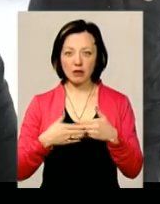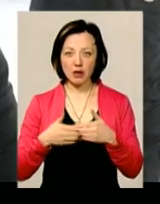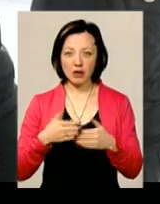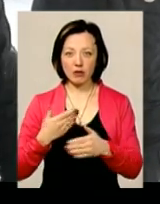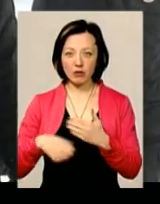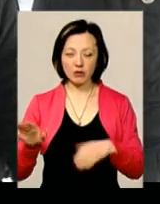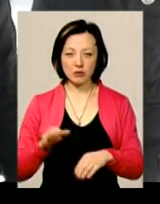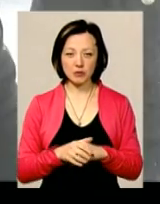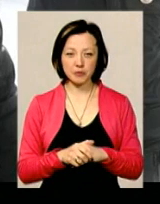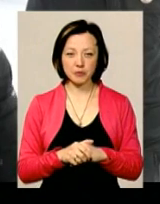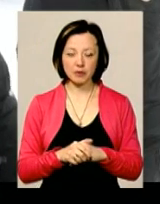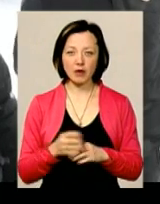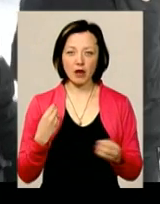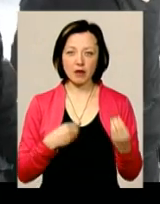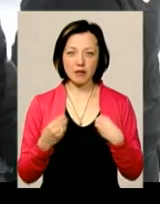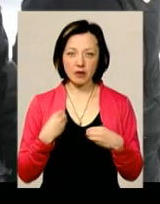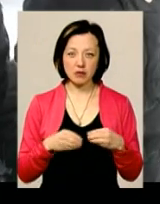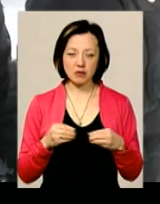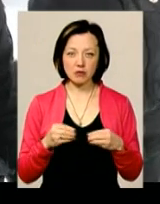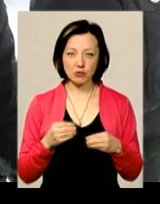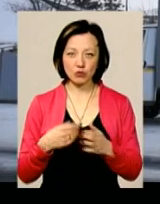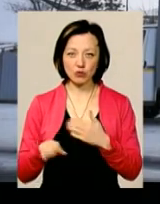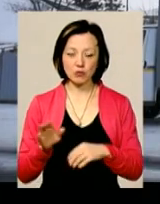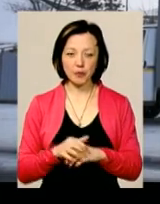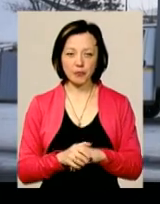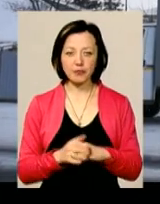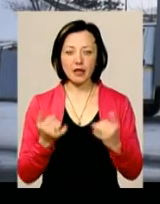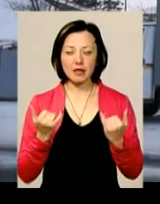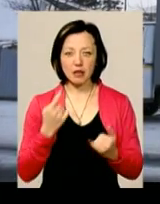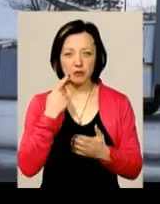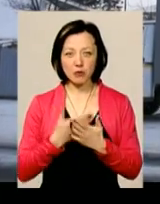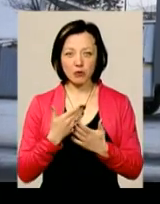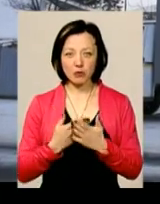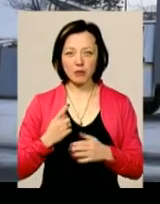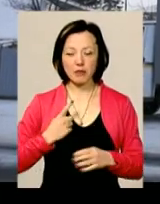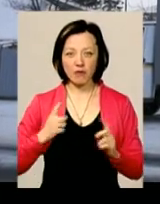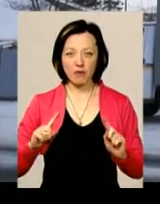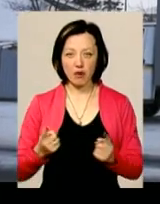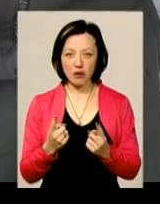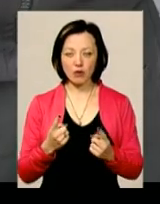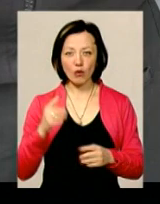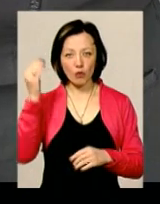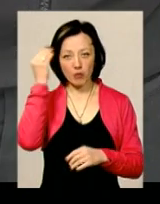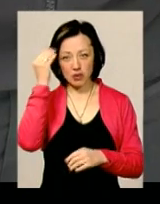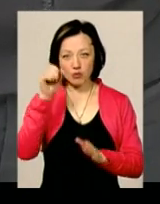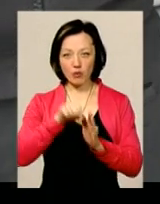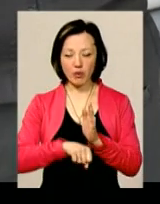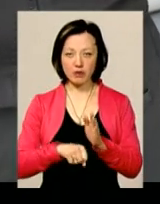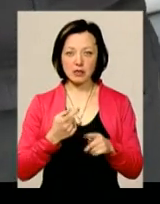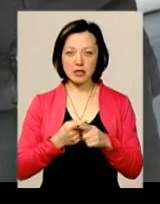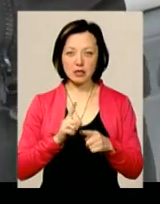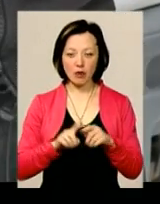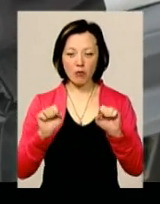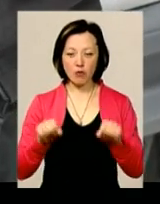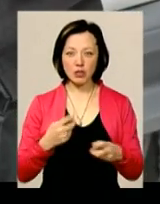швидко одягатися. Оделся і уїхав. Зараз підозрюваний під вартою, йому інкримінують умисне вбивство. За це він